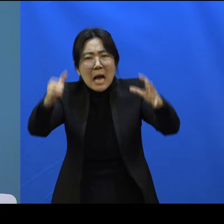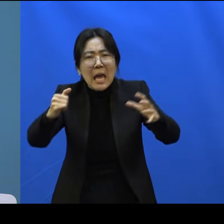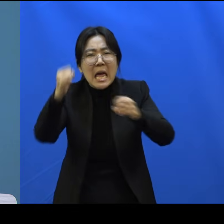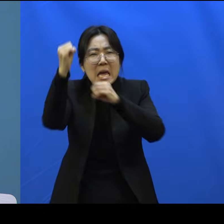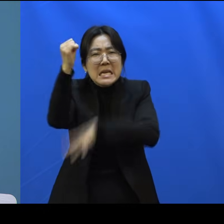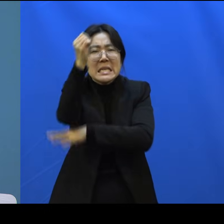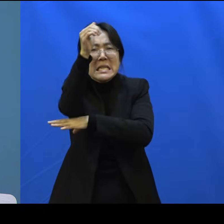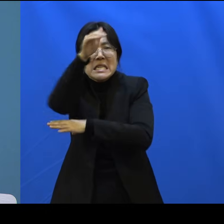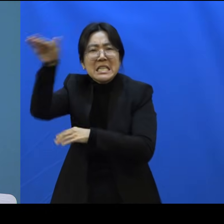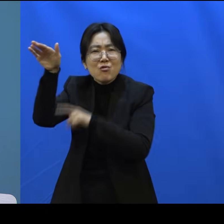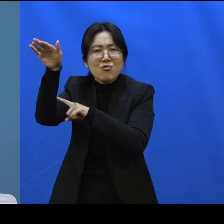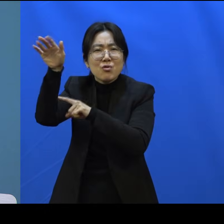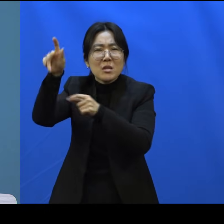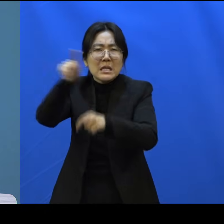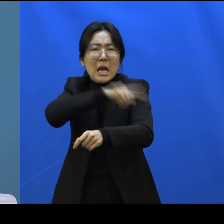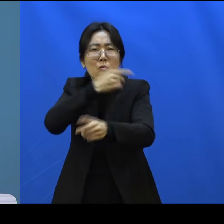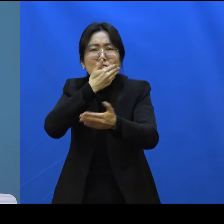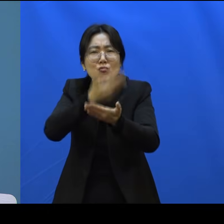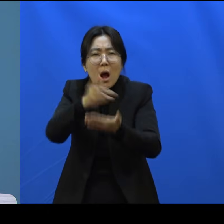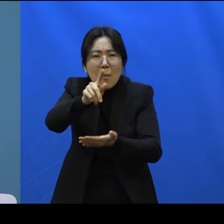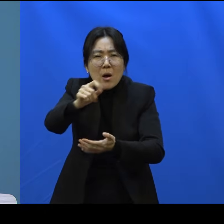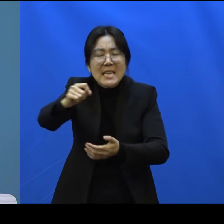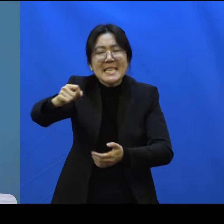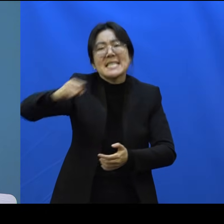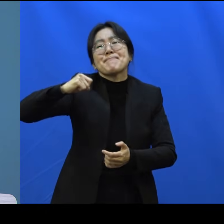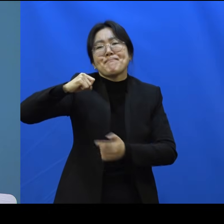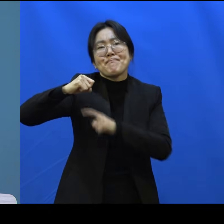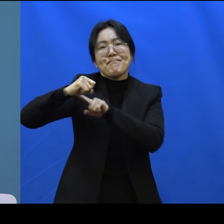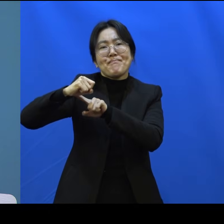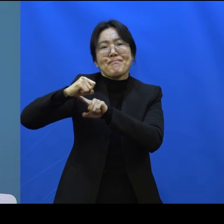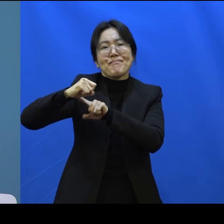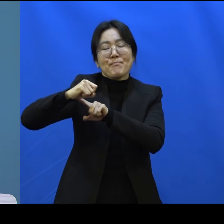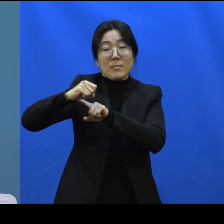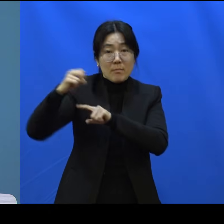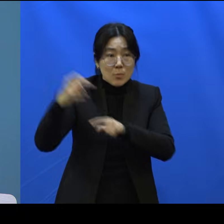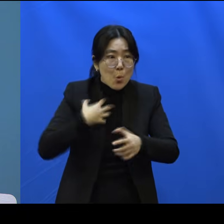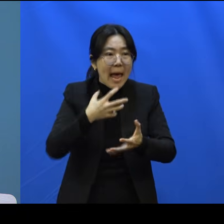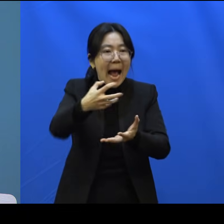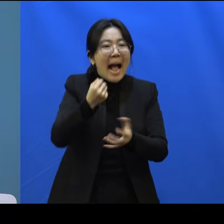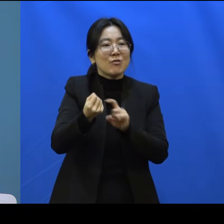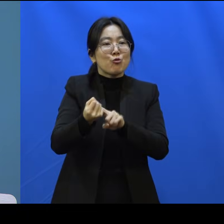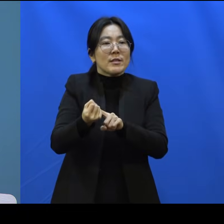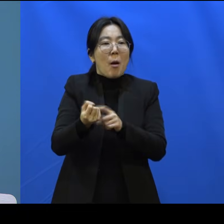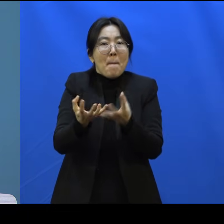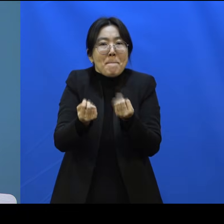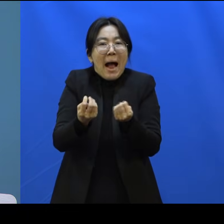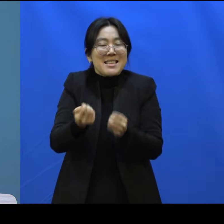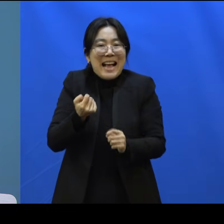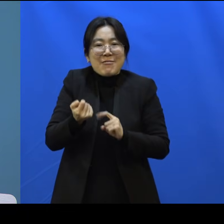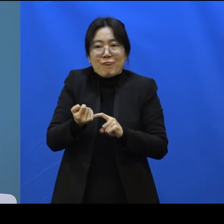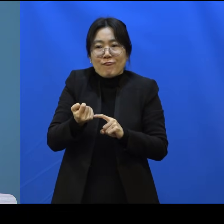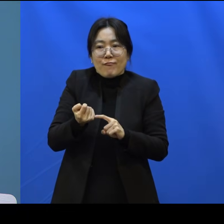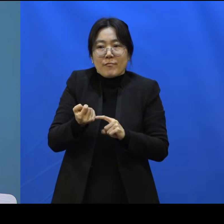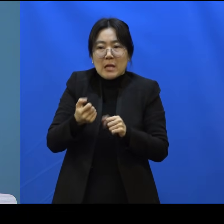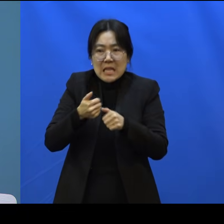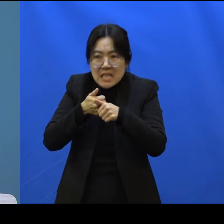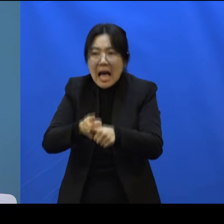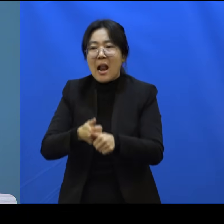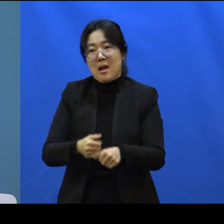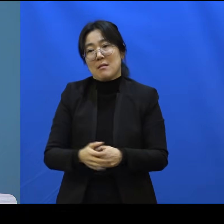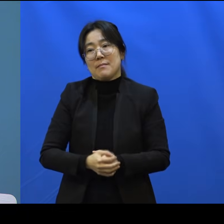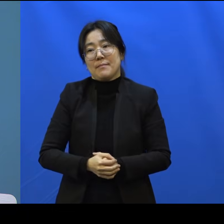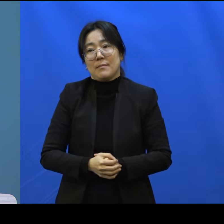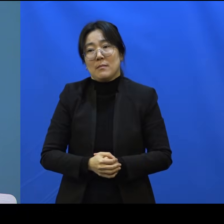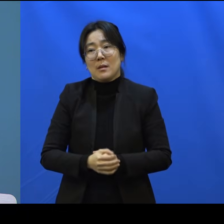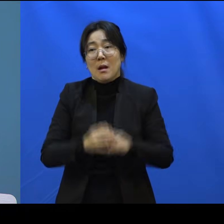세상은 힘을 숭배해요. 또 힘을 가진 것을 성공이라고 말하고, 세상은 결코 약함을 자랑하지 않습니다.